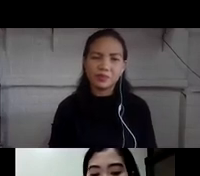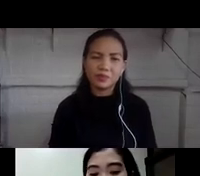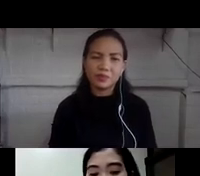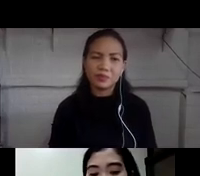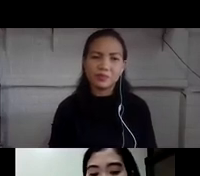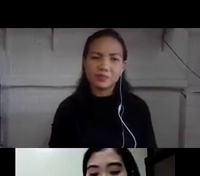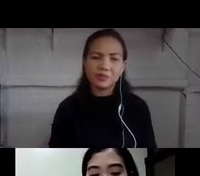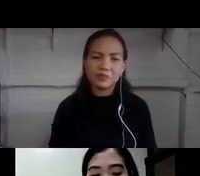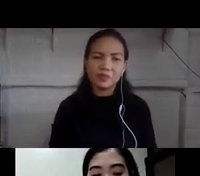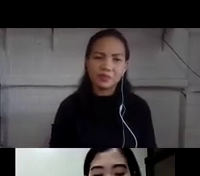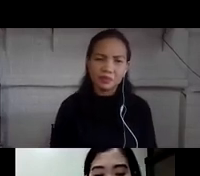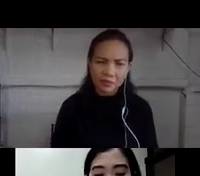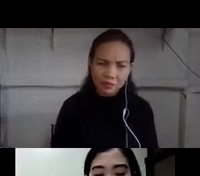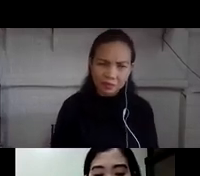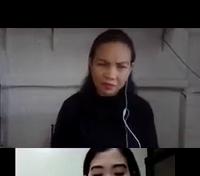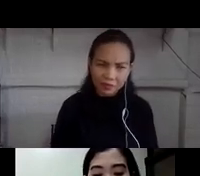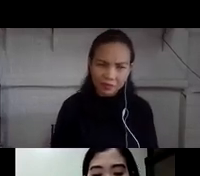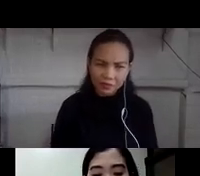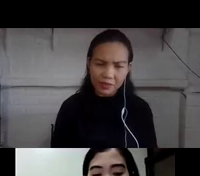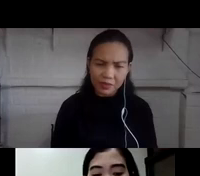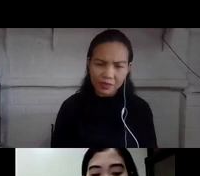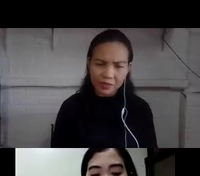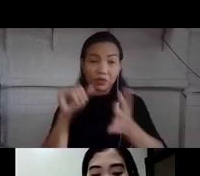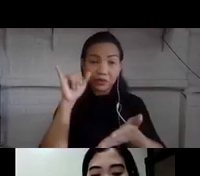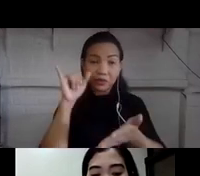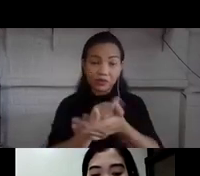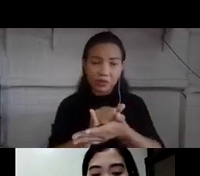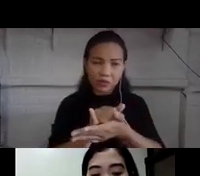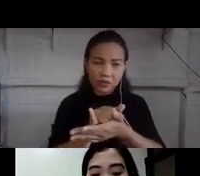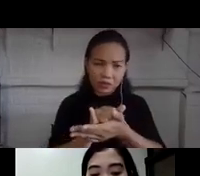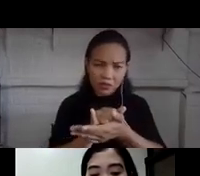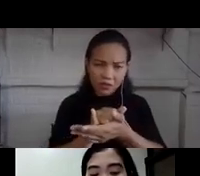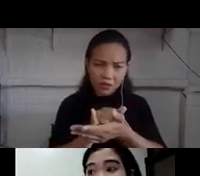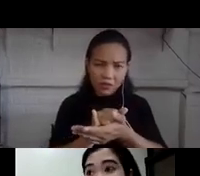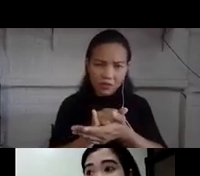yan. Kunyari ito yung ano nyo, ha? At library.